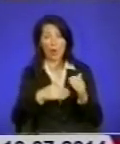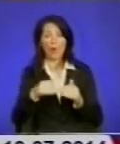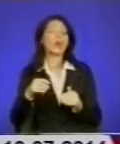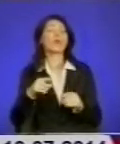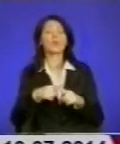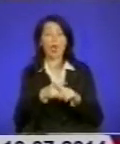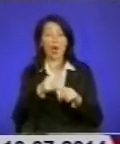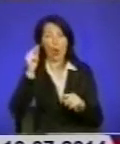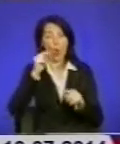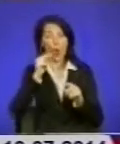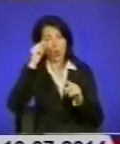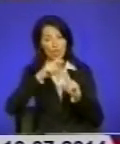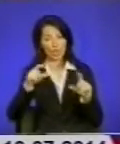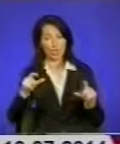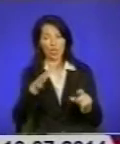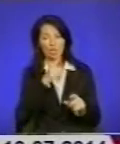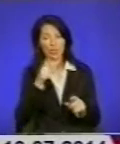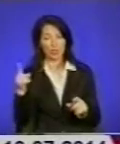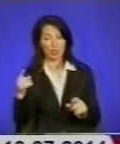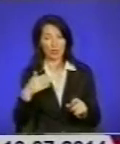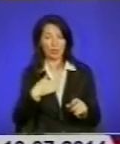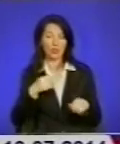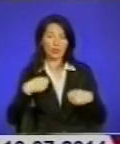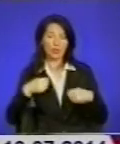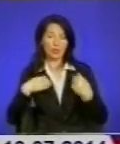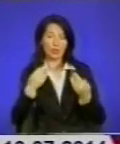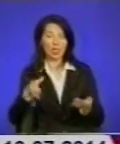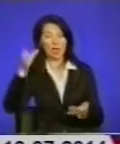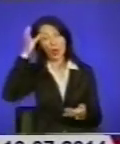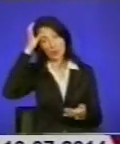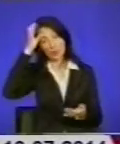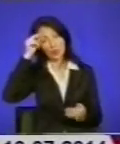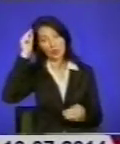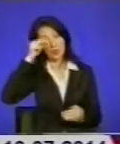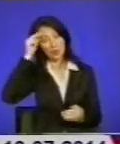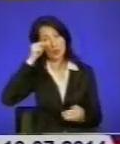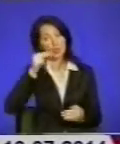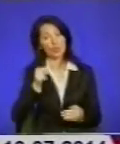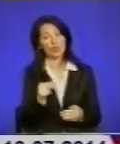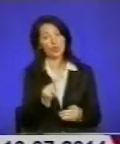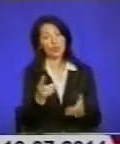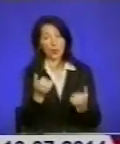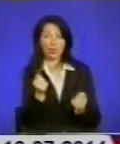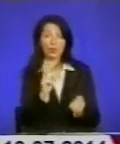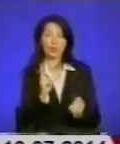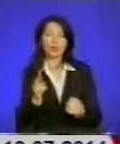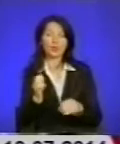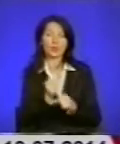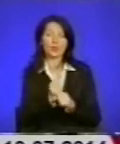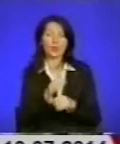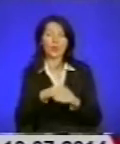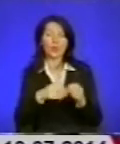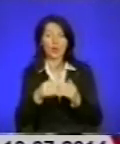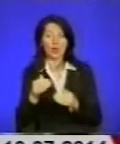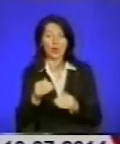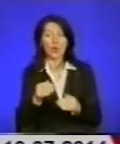Ми за час, поки засуджений в нас, ми стараємося надати йому освіту і навчити якоїсь, щоб він отримав якусь робітничу професію. У Збаразькій